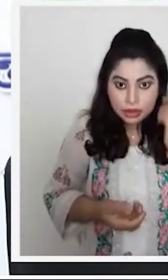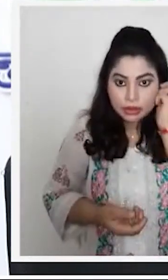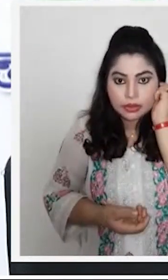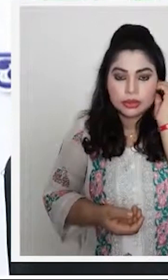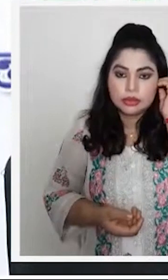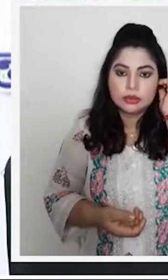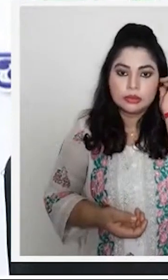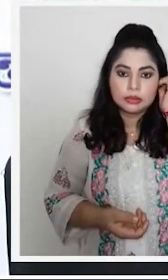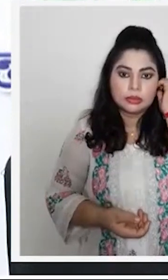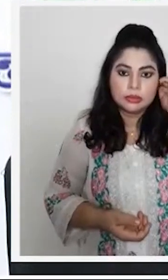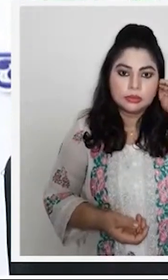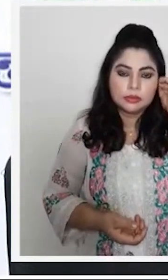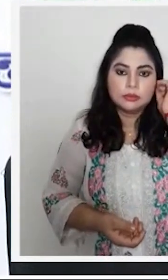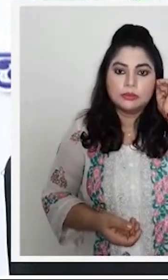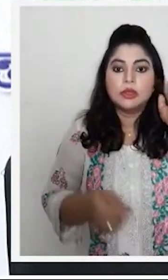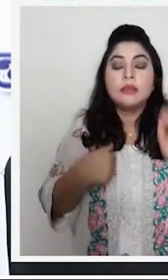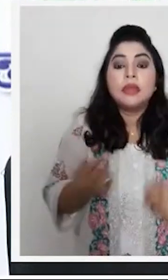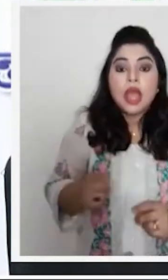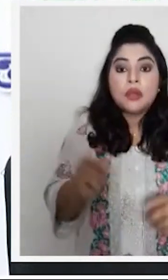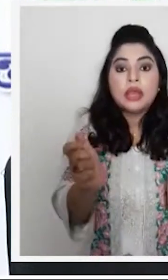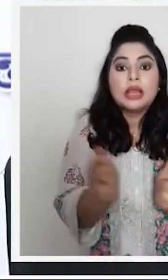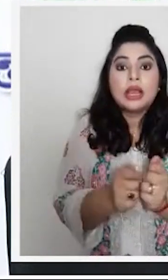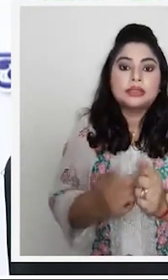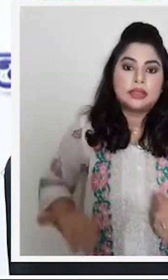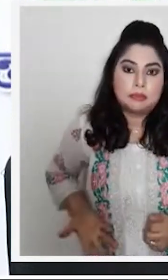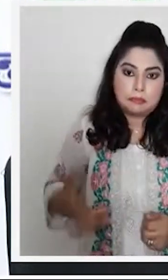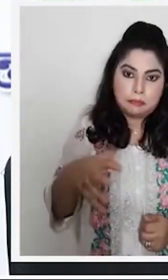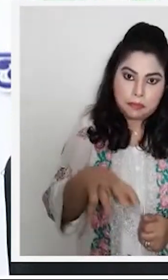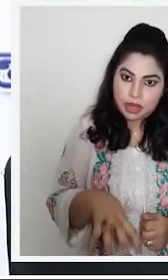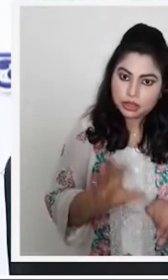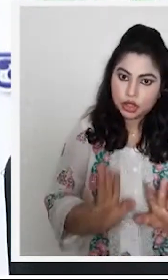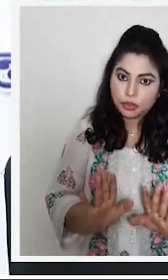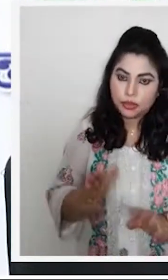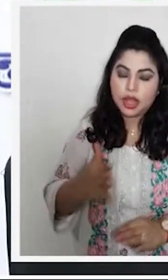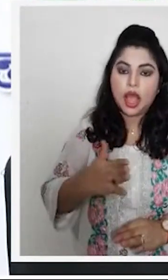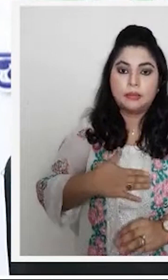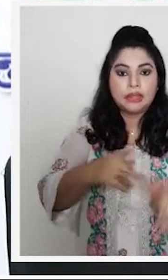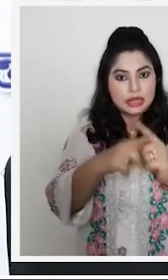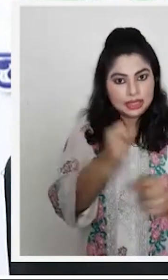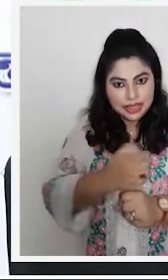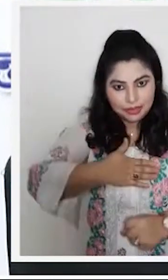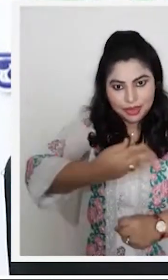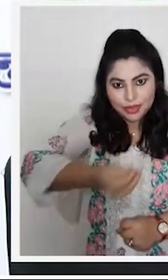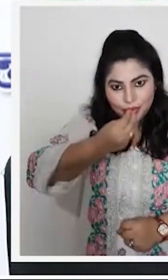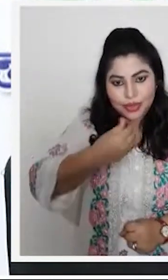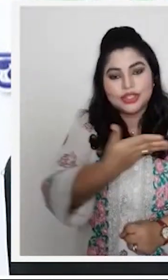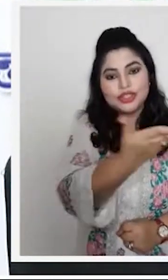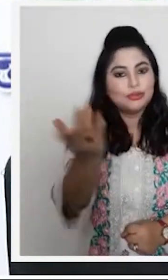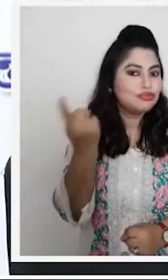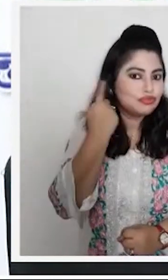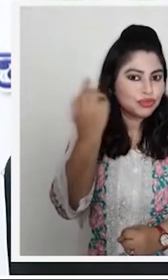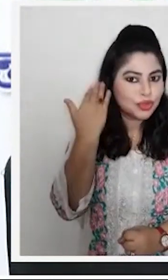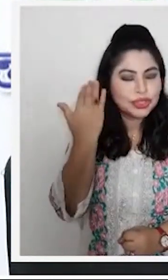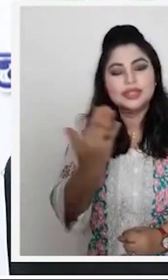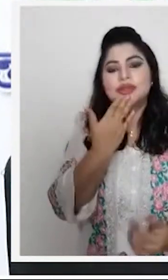আসবে। আমাদের সামগ্রিক স্বাস্থ্য ব্যবস্থাপনার ক্ষেত্রে আমাদেরকে আরও উদ্ভাবন করতে হবে এবং আমরা সেই ব্যবস্থাগুলোই বাংলাদেশে